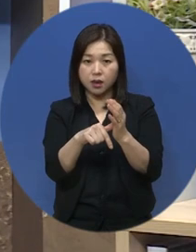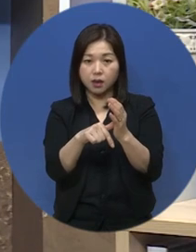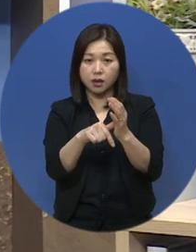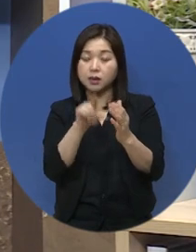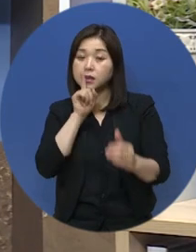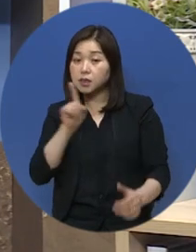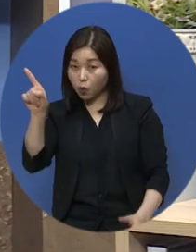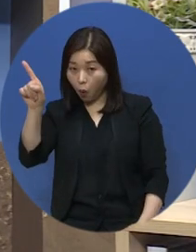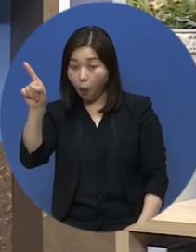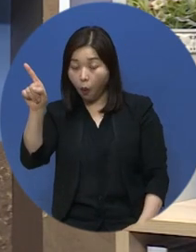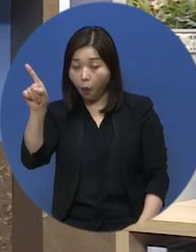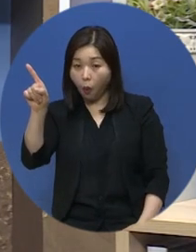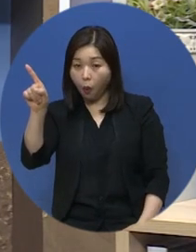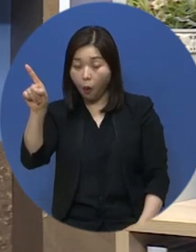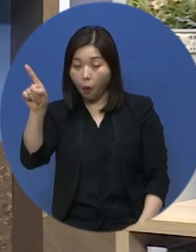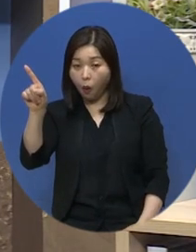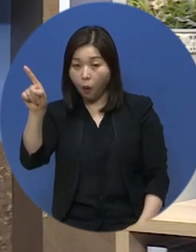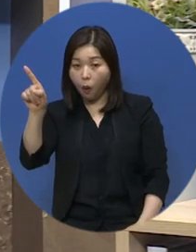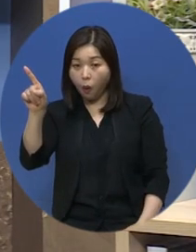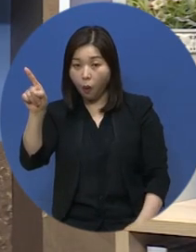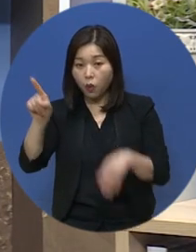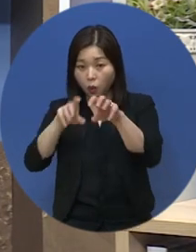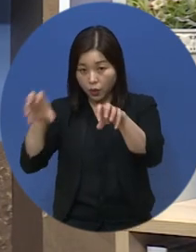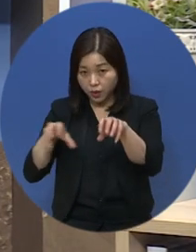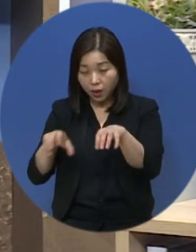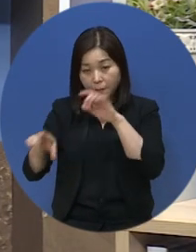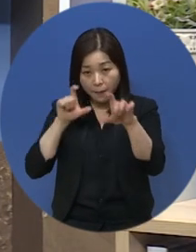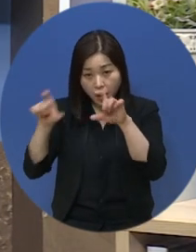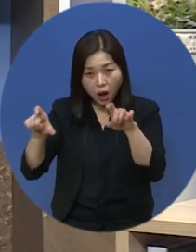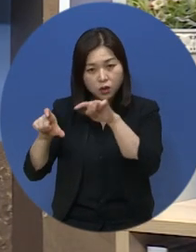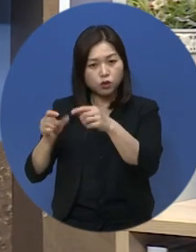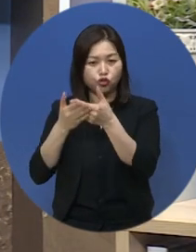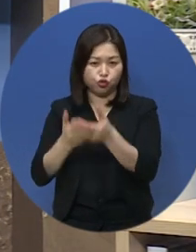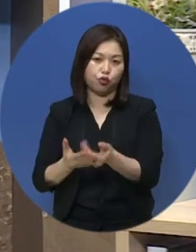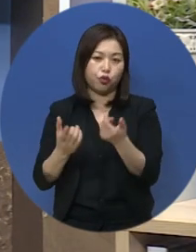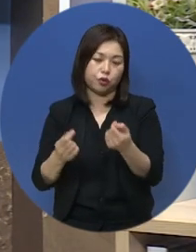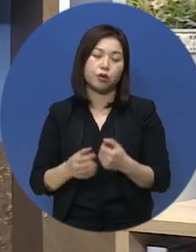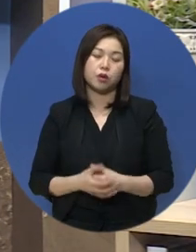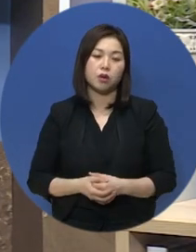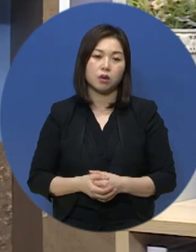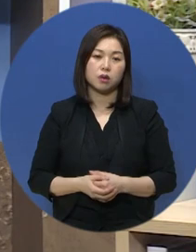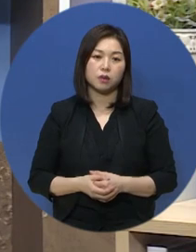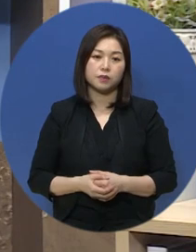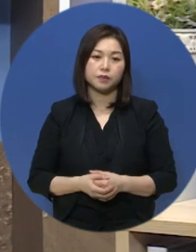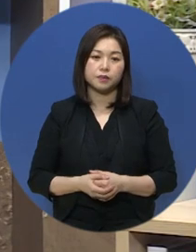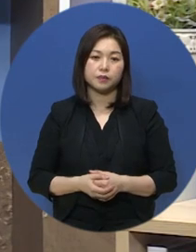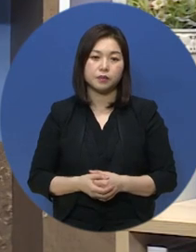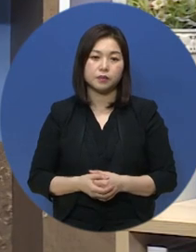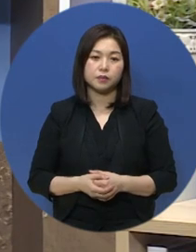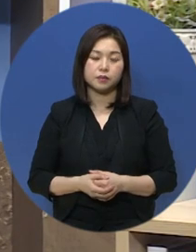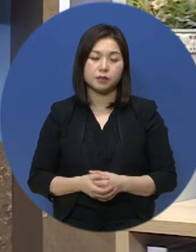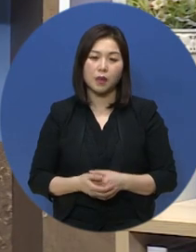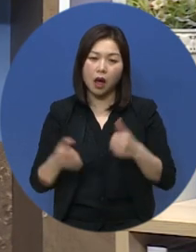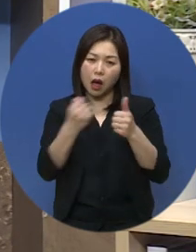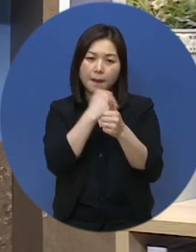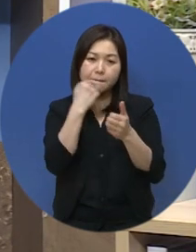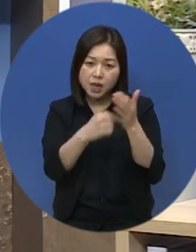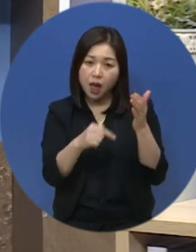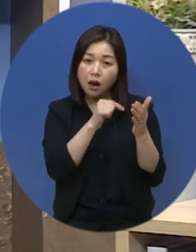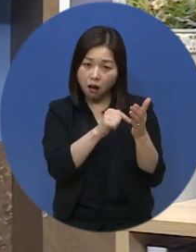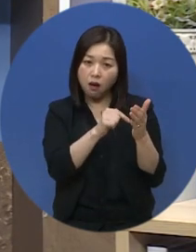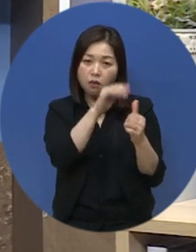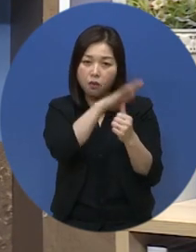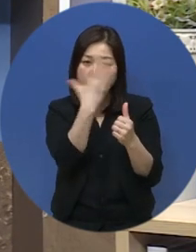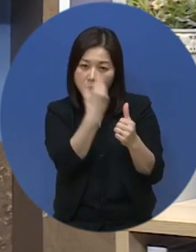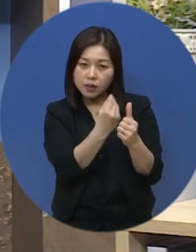이제 신고를 하거나 좀 주변에 알리는 것이 또 중요할 것 같은데 이런 학대를 당한 아동을 목격했을